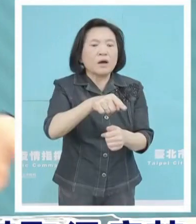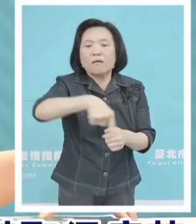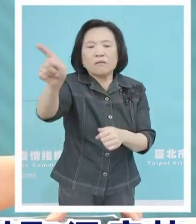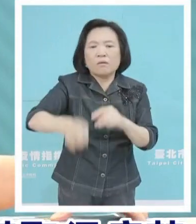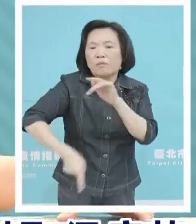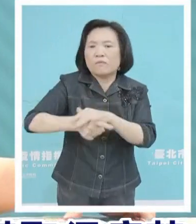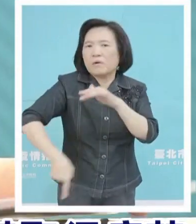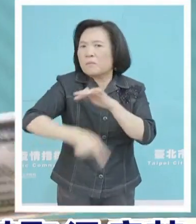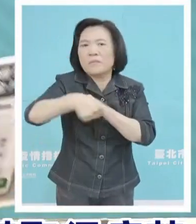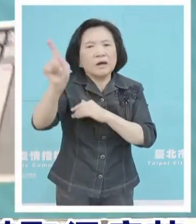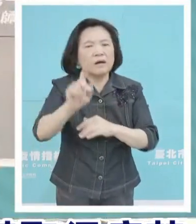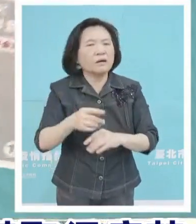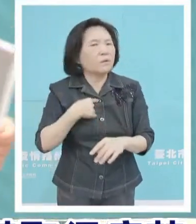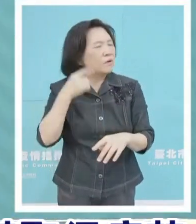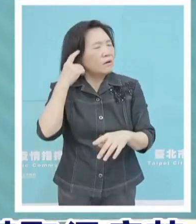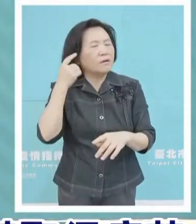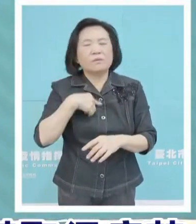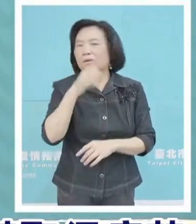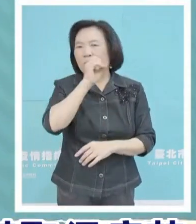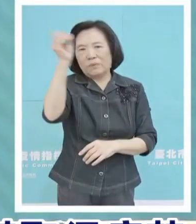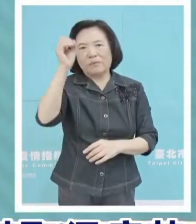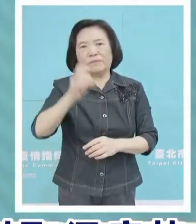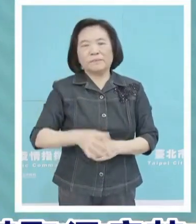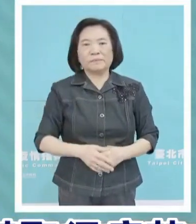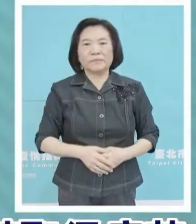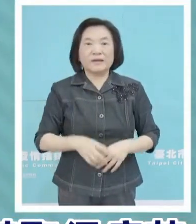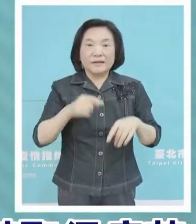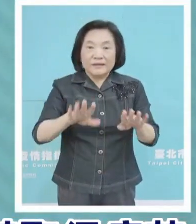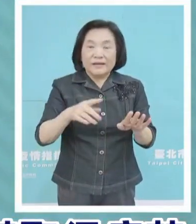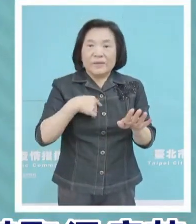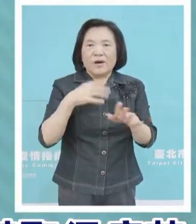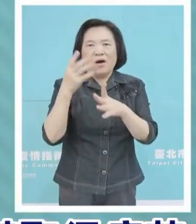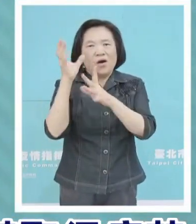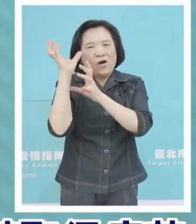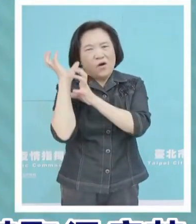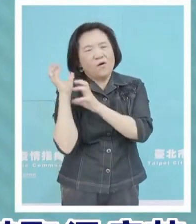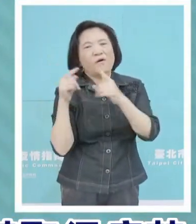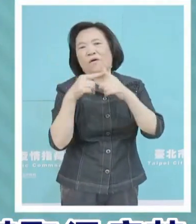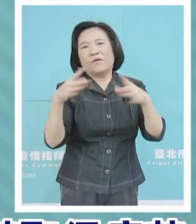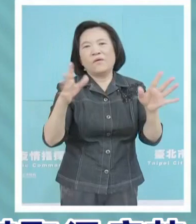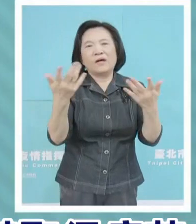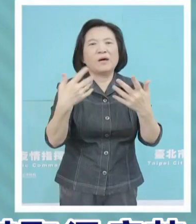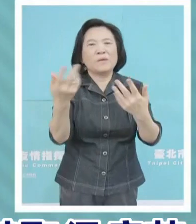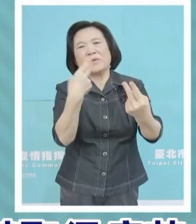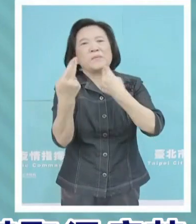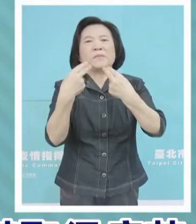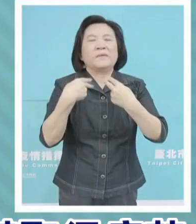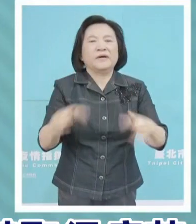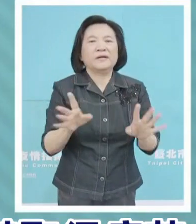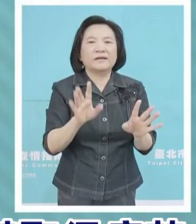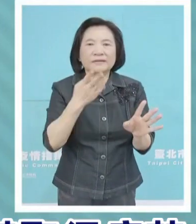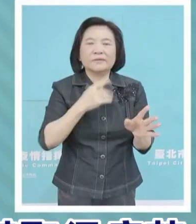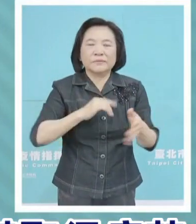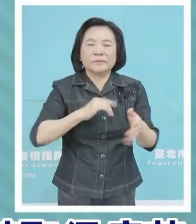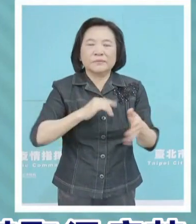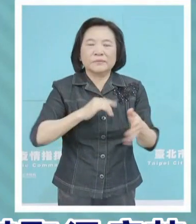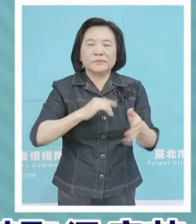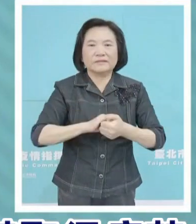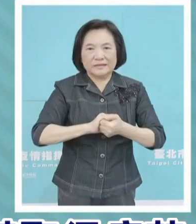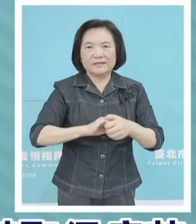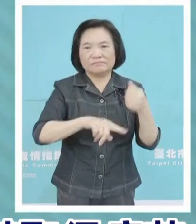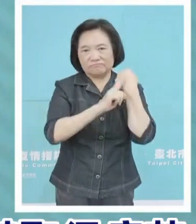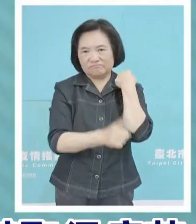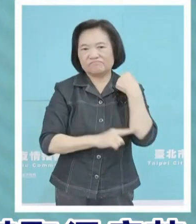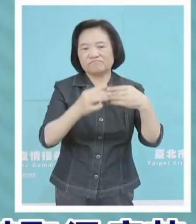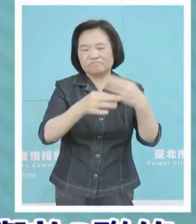所以我们必须扛下很多人情的压力，但是我们还是维持那一条线。这个是6月9号，